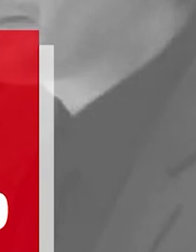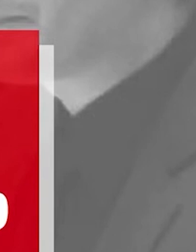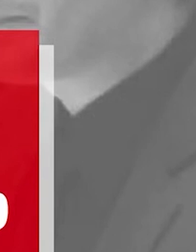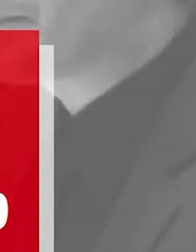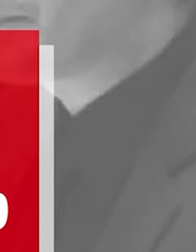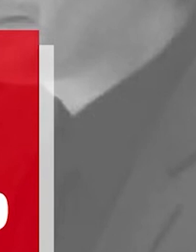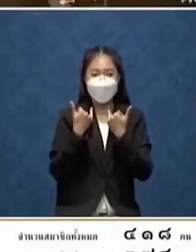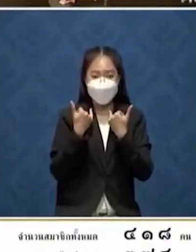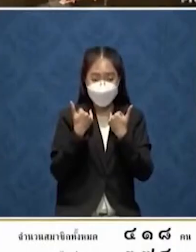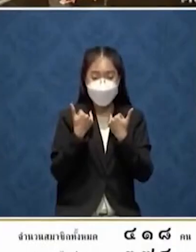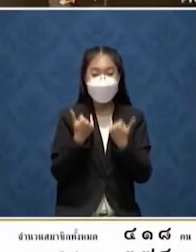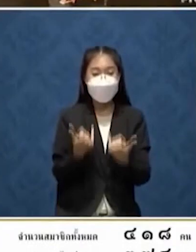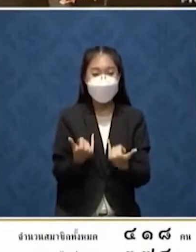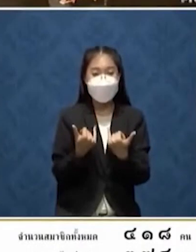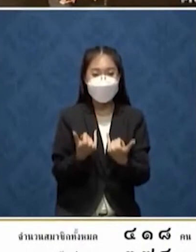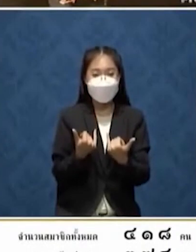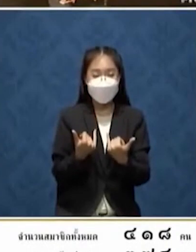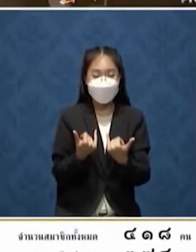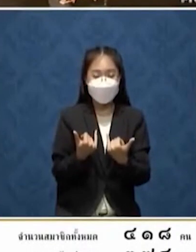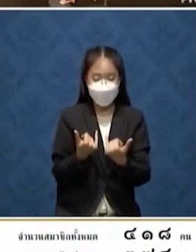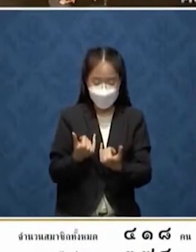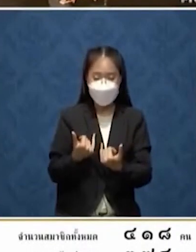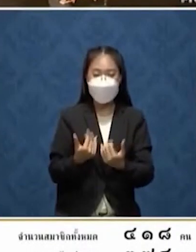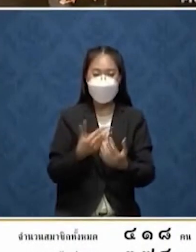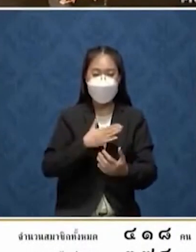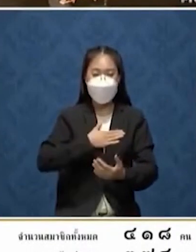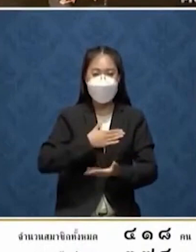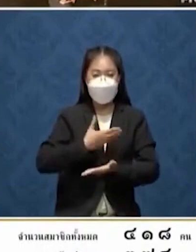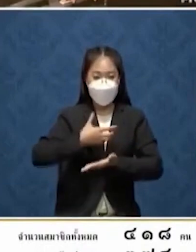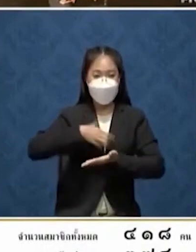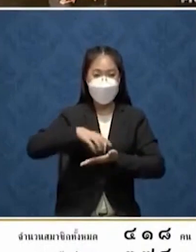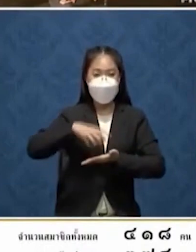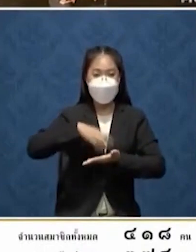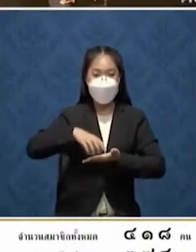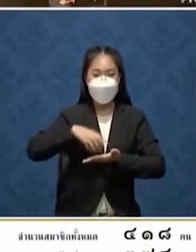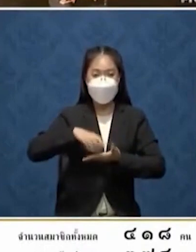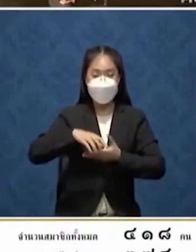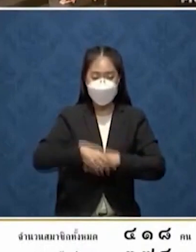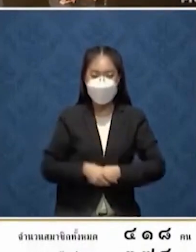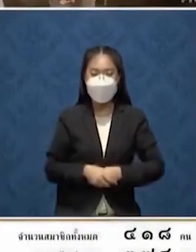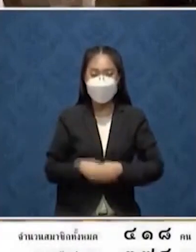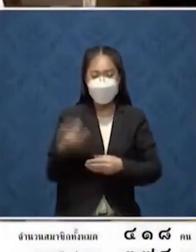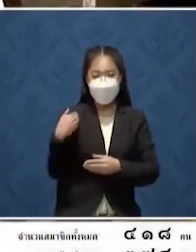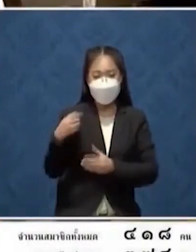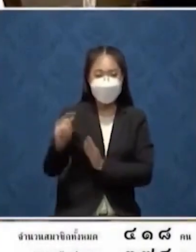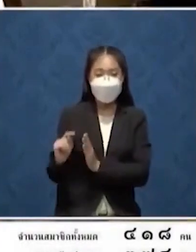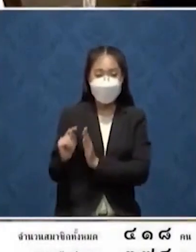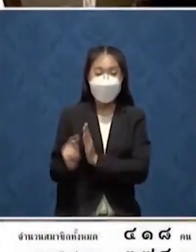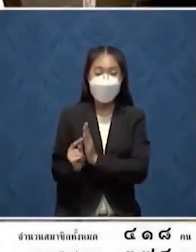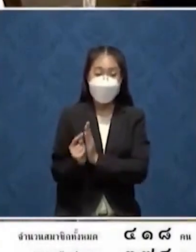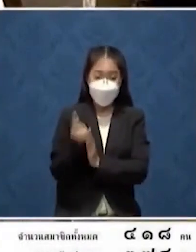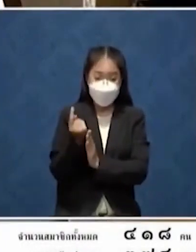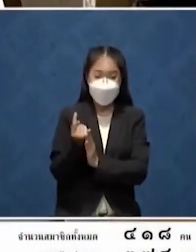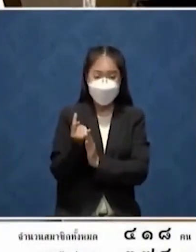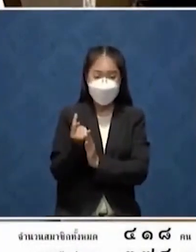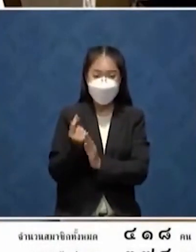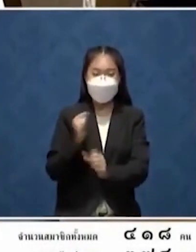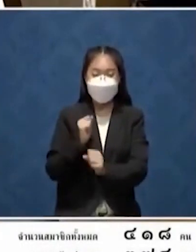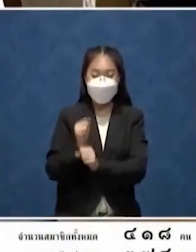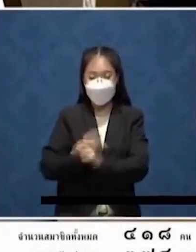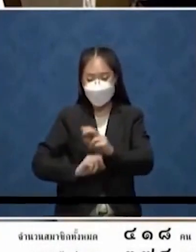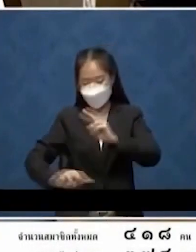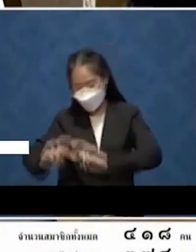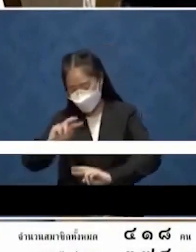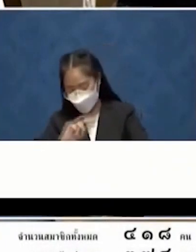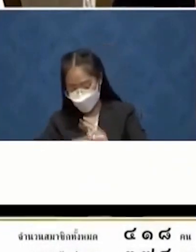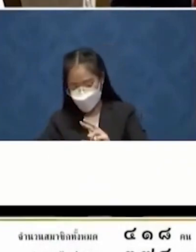ต่พยายามที่จะผูกโยงนะไปที่พรรครทสช.โดยไม่ได้พูดถึงเลยอีกฝั่งหนึ่งว่าตู้ห่าวเนี่ย